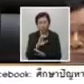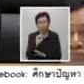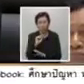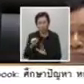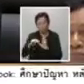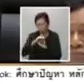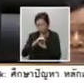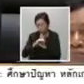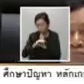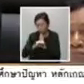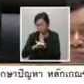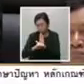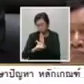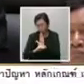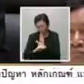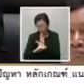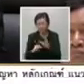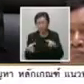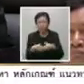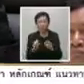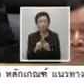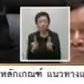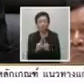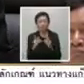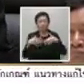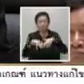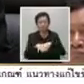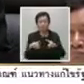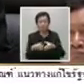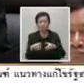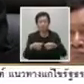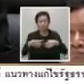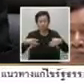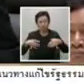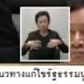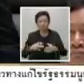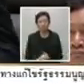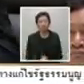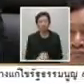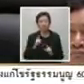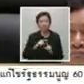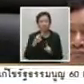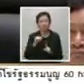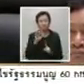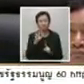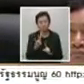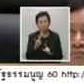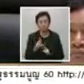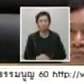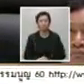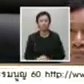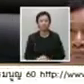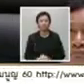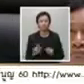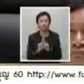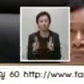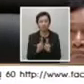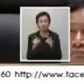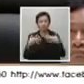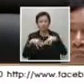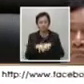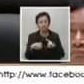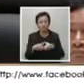รเนี่ยให้มีการตั้งคณะกรรมการประสานงานพรรคร่วมฝ่ายค้านขึ้นมาในข้อที่17ท่านประธานครับคณะกรรมการประสานงานพรร